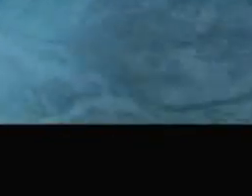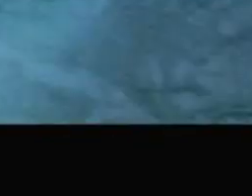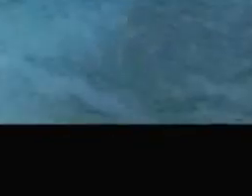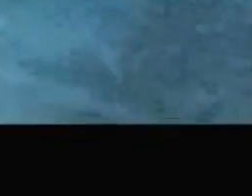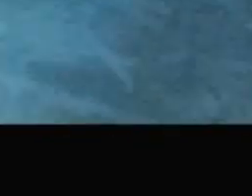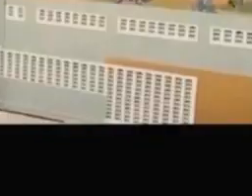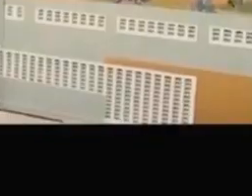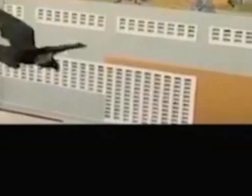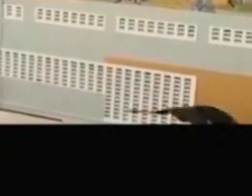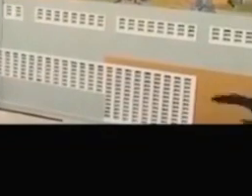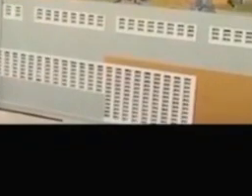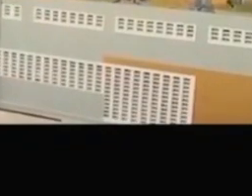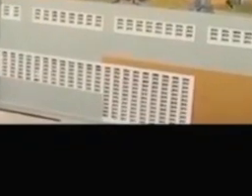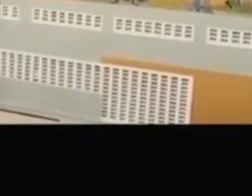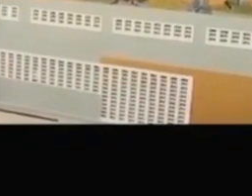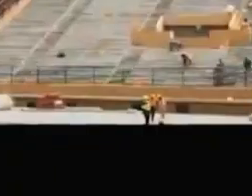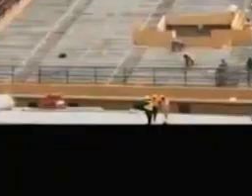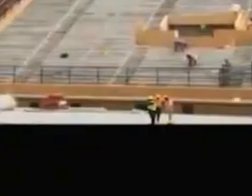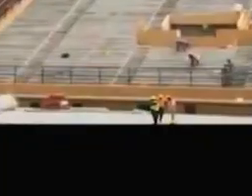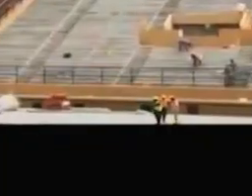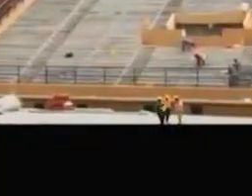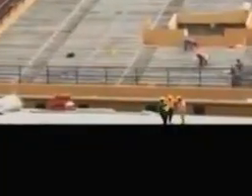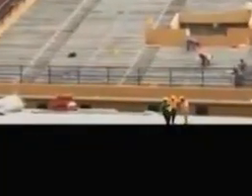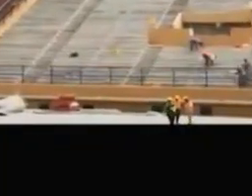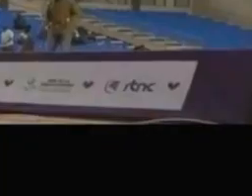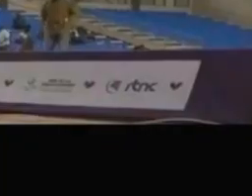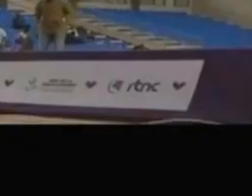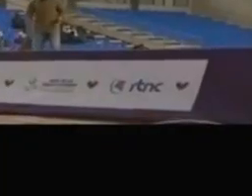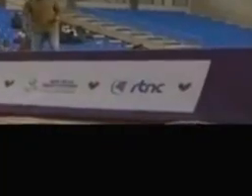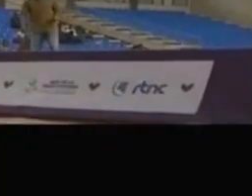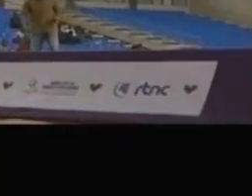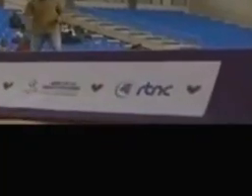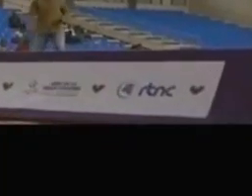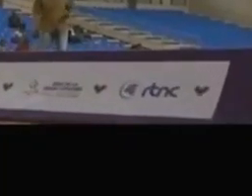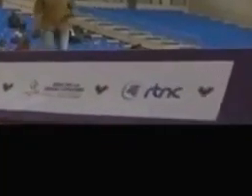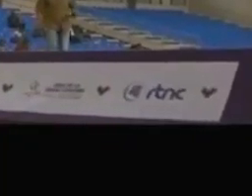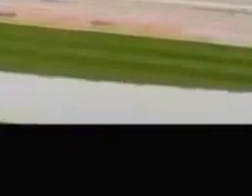Sous sa direction, des progrès significatifs ont été réalisés dans la réhabilitation et